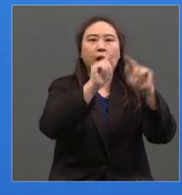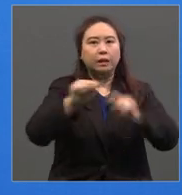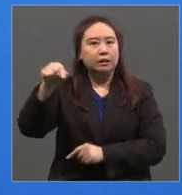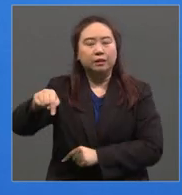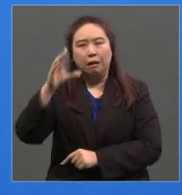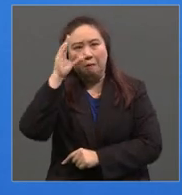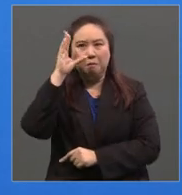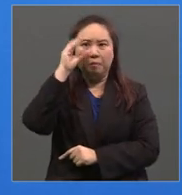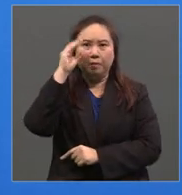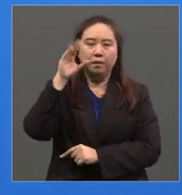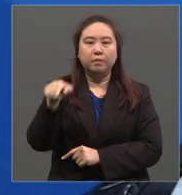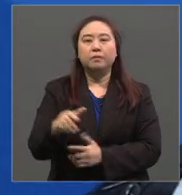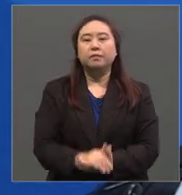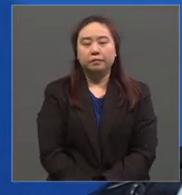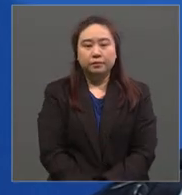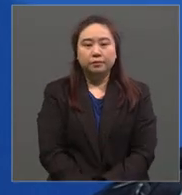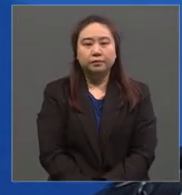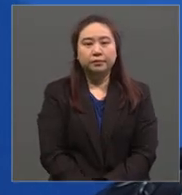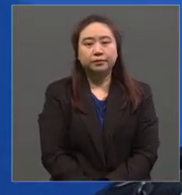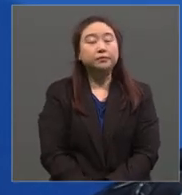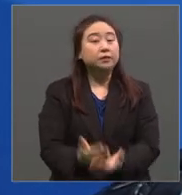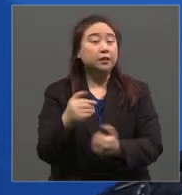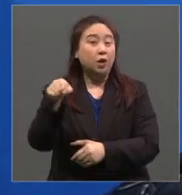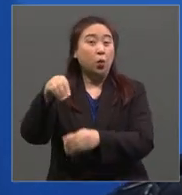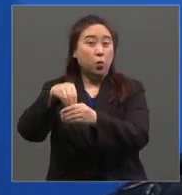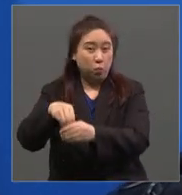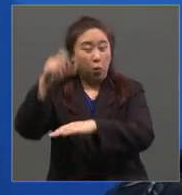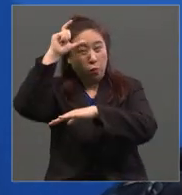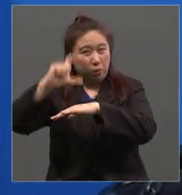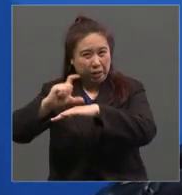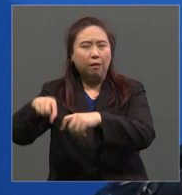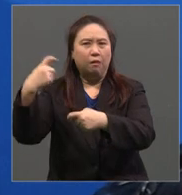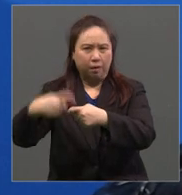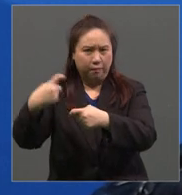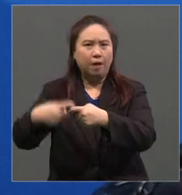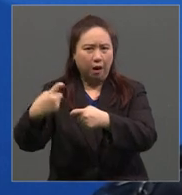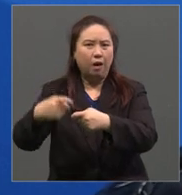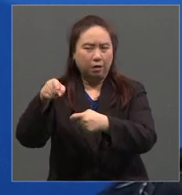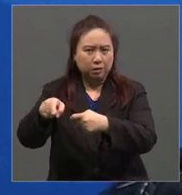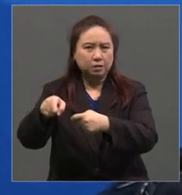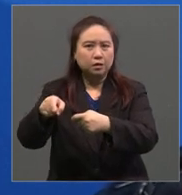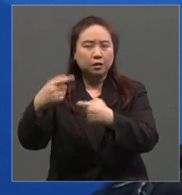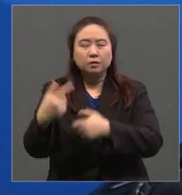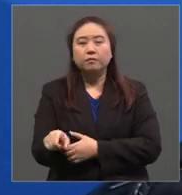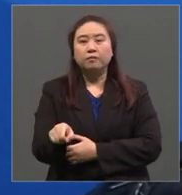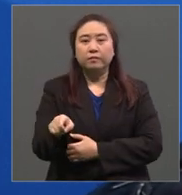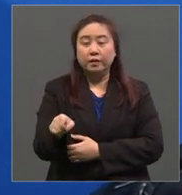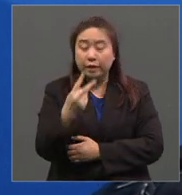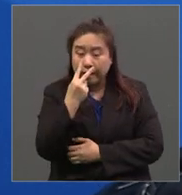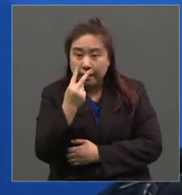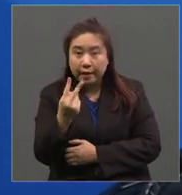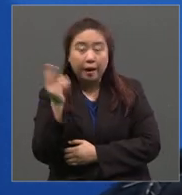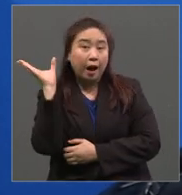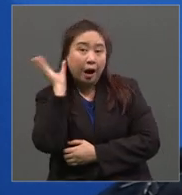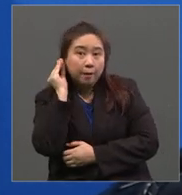ะ เนี่ยนะคะเธอบอกว่าคือตอนอยู่ที่นั่นมันคือมันลำบากมากใช่ไหมคะในพื้นที่ประสบภัยแล้วทันทีที่ได้เห็น